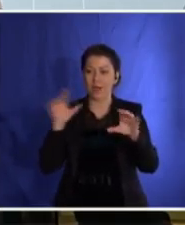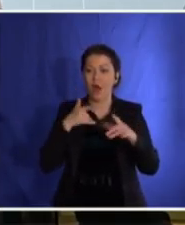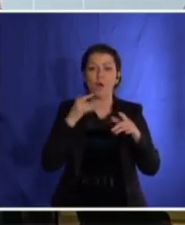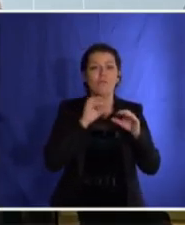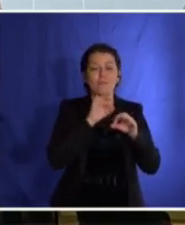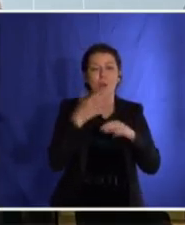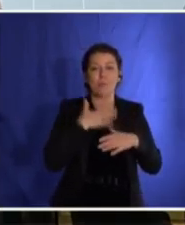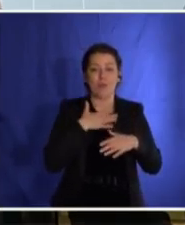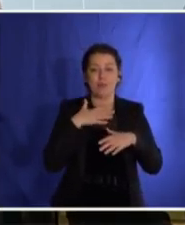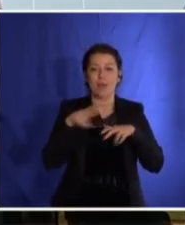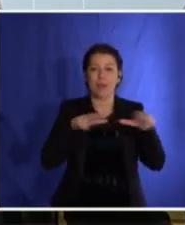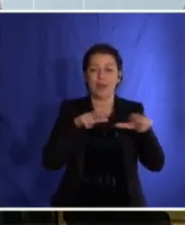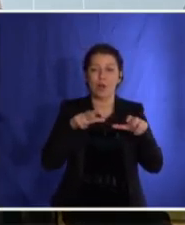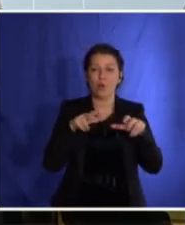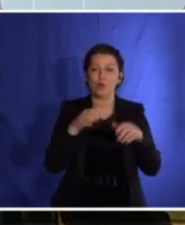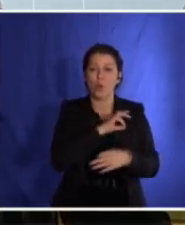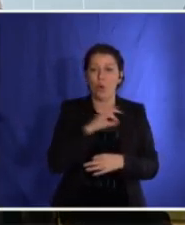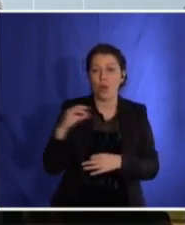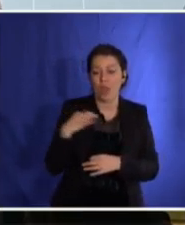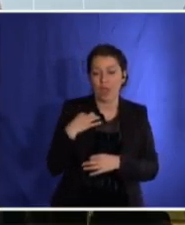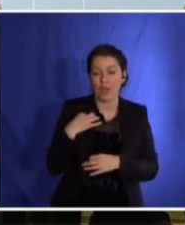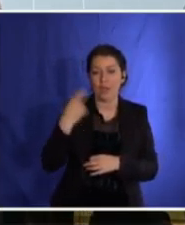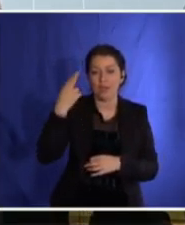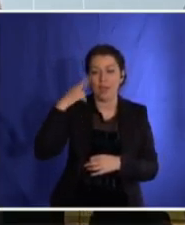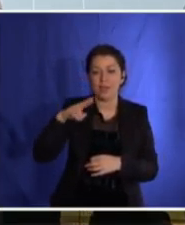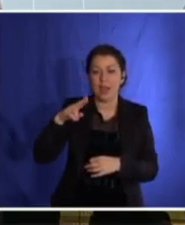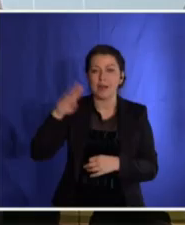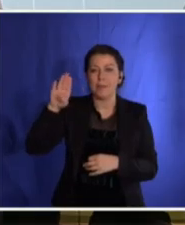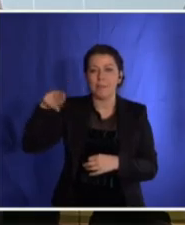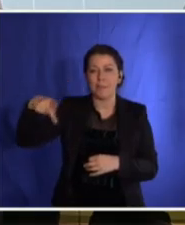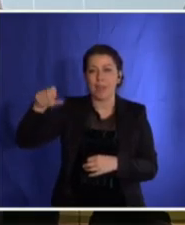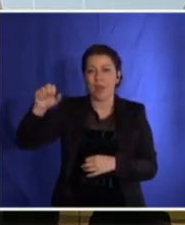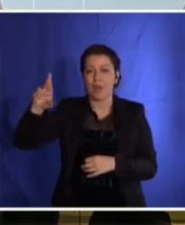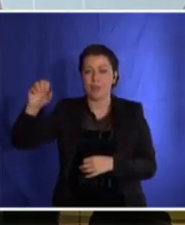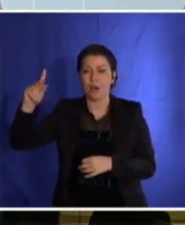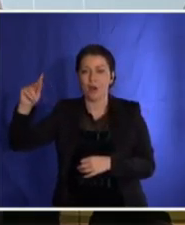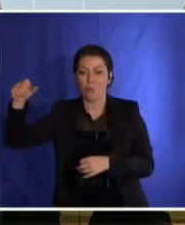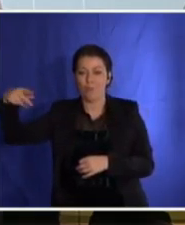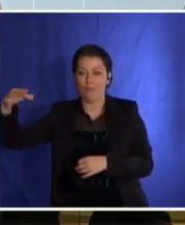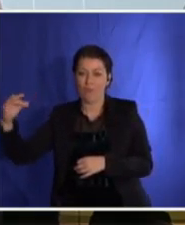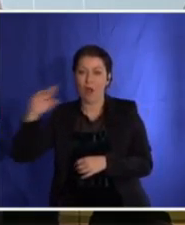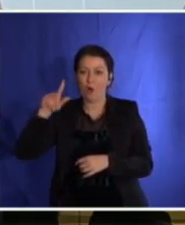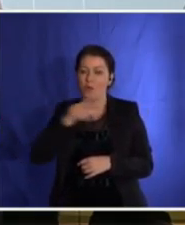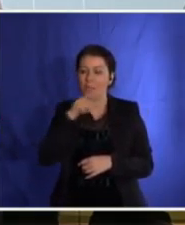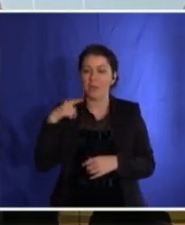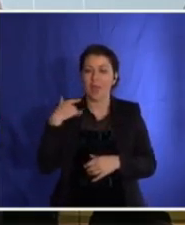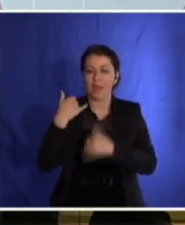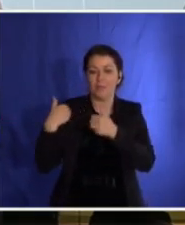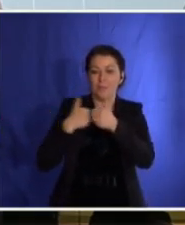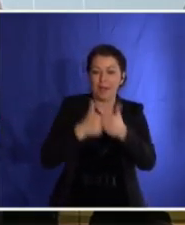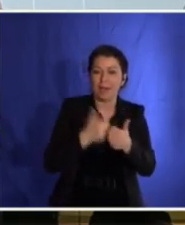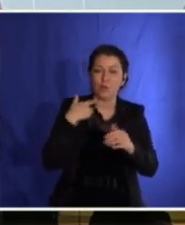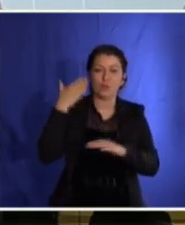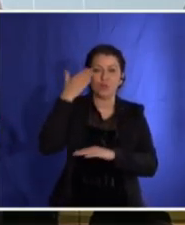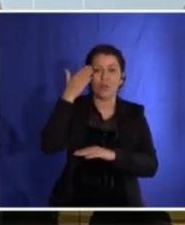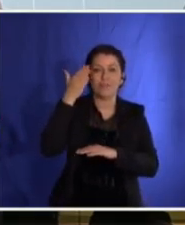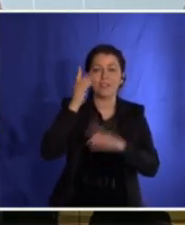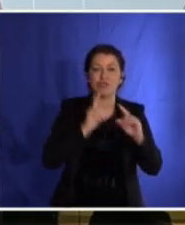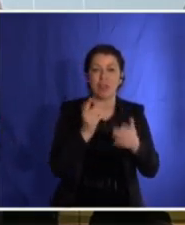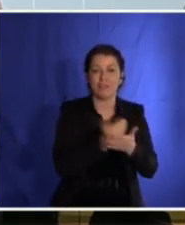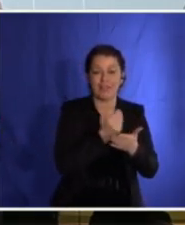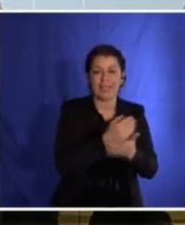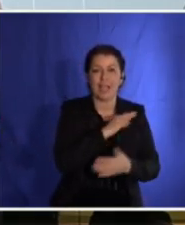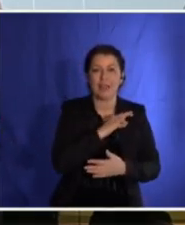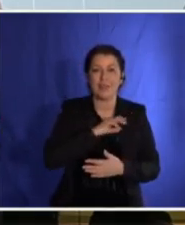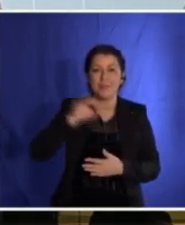von Stefan Bärnkopf, meinem langjährigen Wegbegleiter und zukünftigen Stellvertreter. Lieber Stefan, ich freue